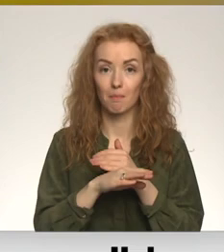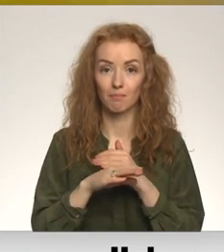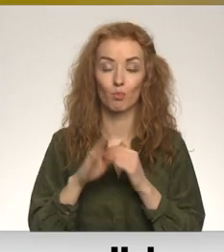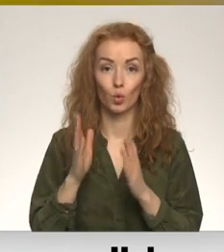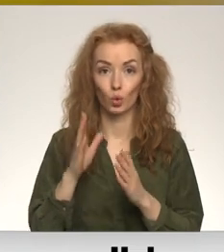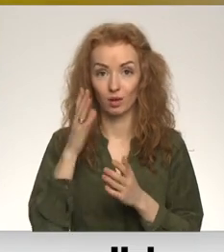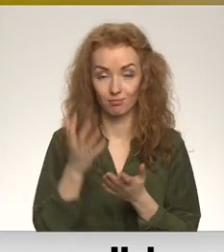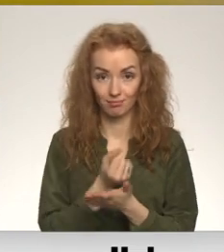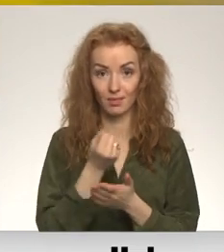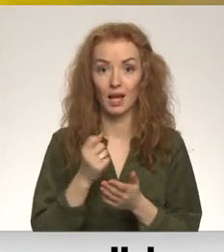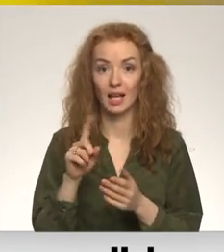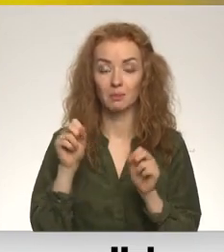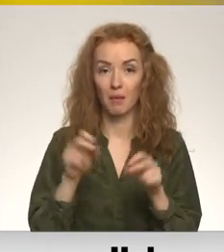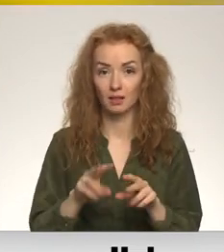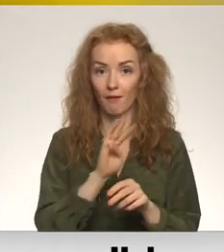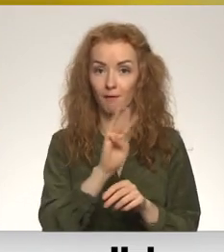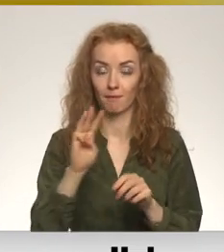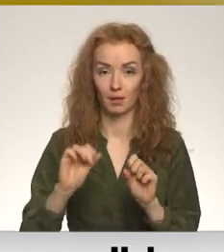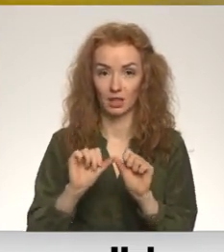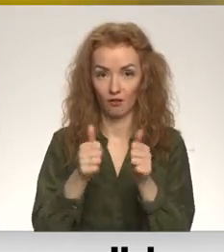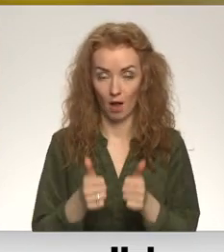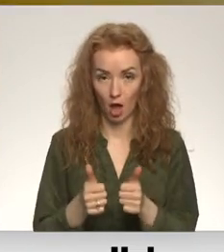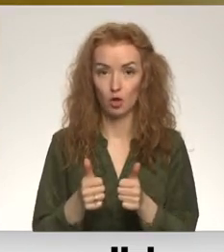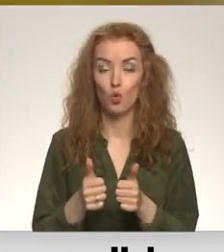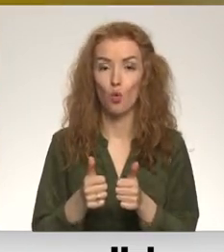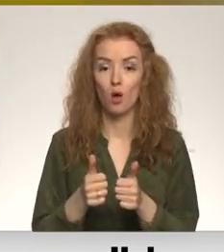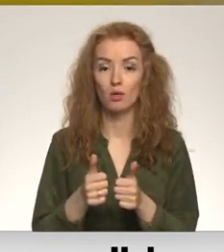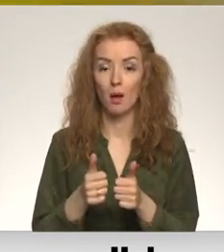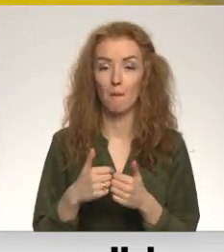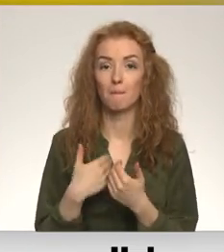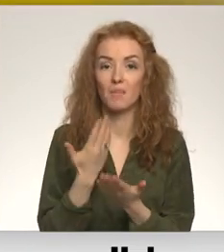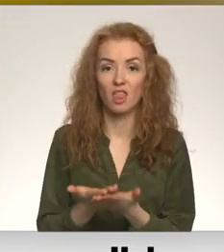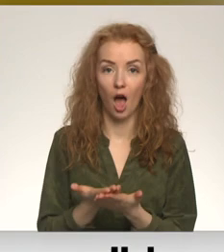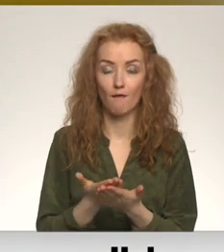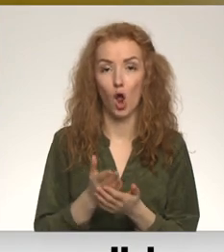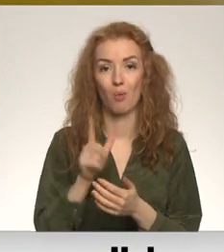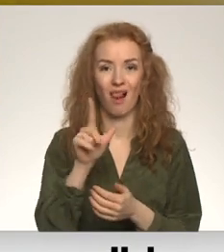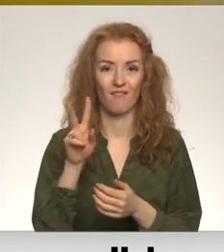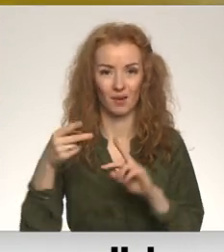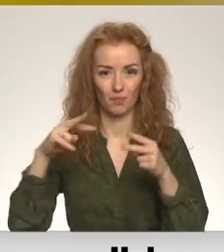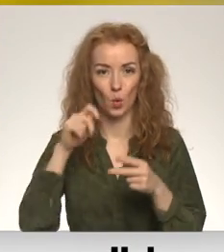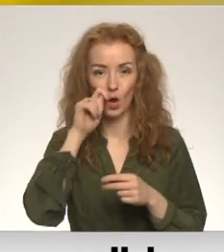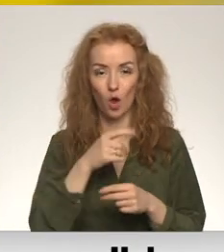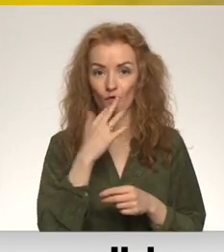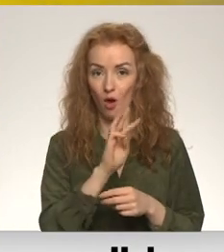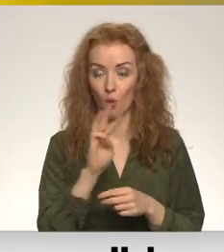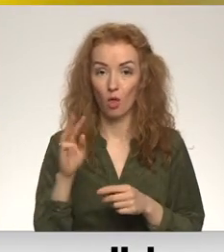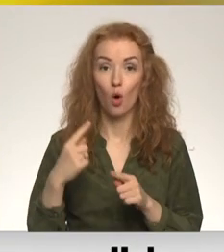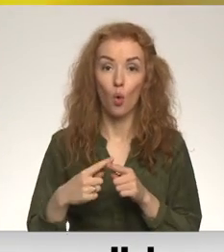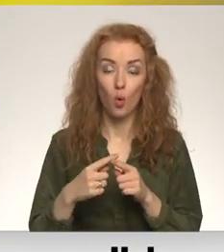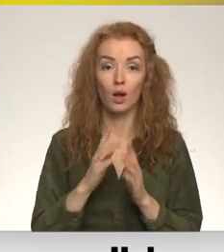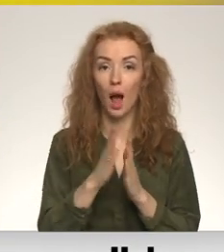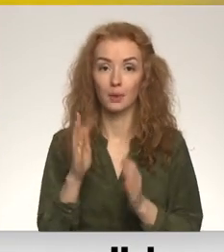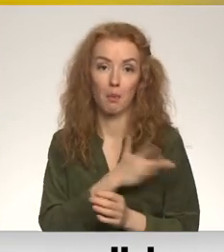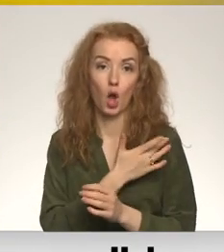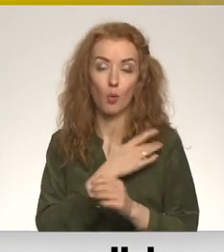Latvijā radīta interneta vietne propozīcija LV jeb piedāvājuma LV. Ik viens uzņēmējs vai pakalpojums sniedzējs